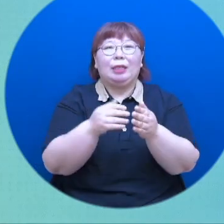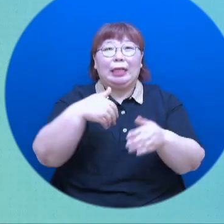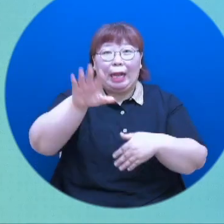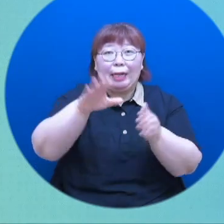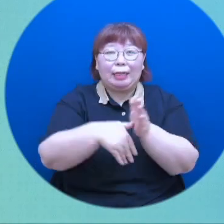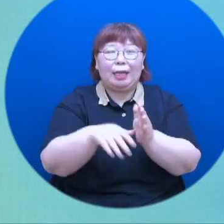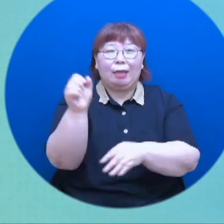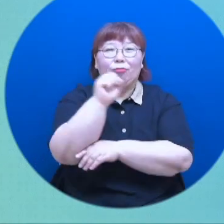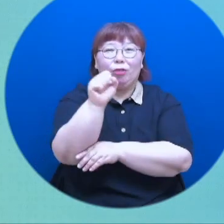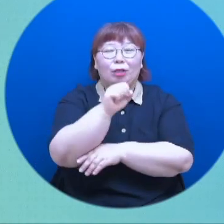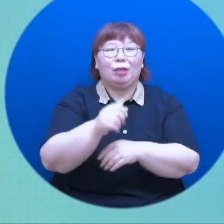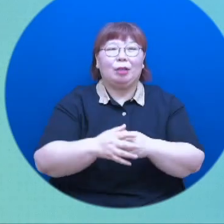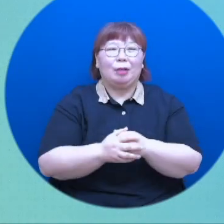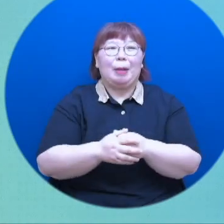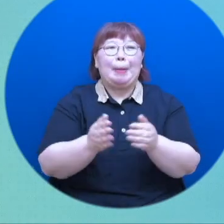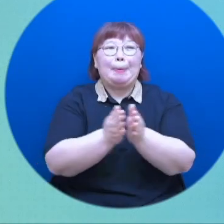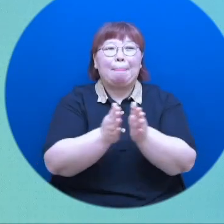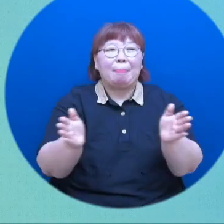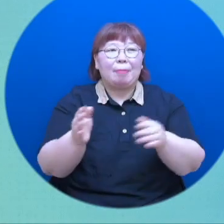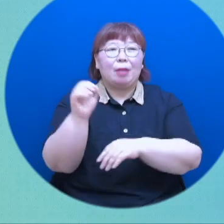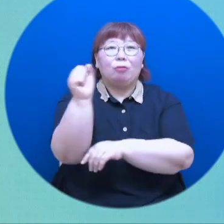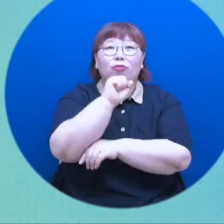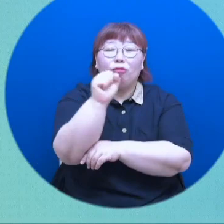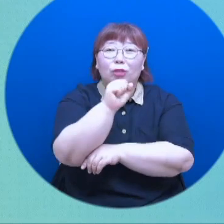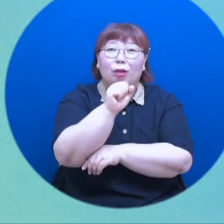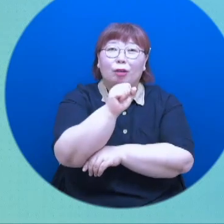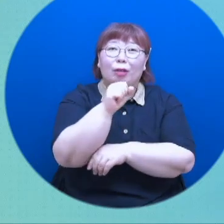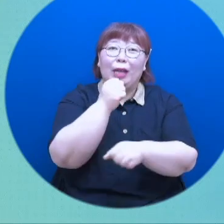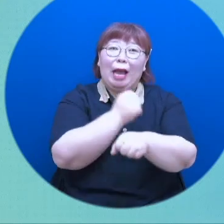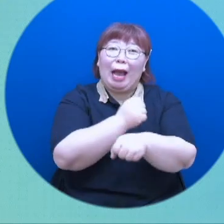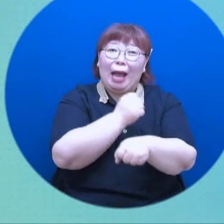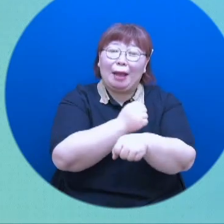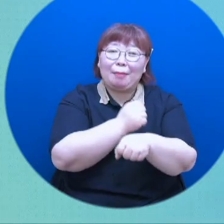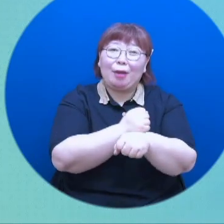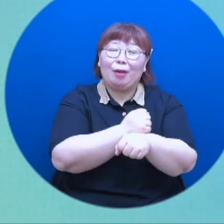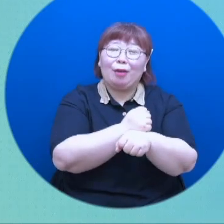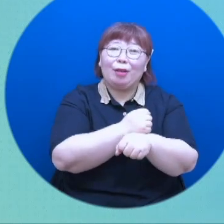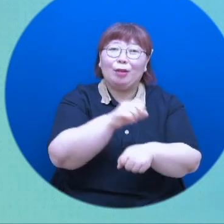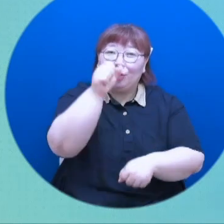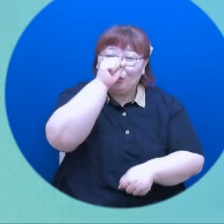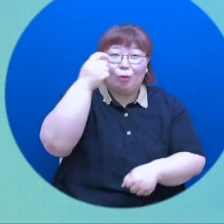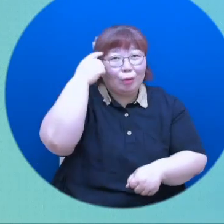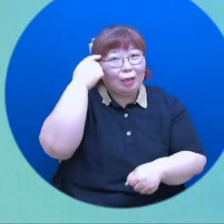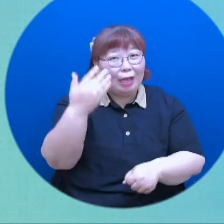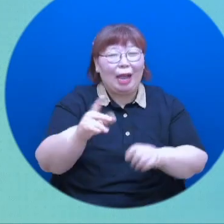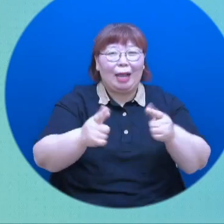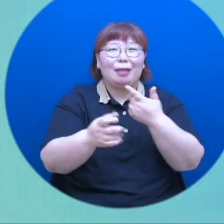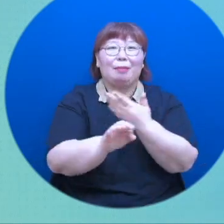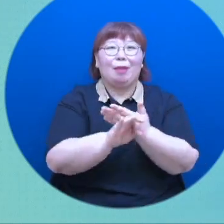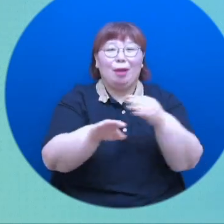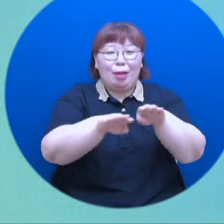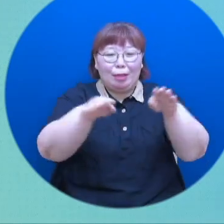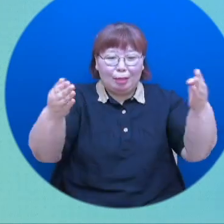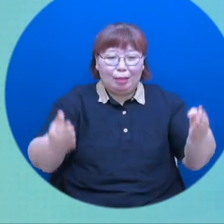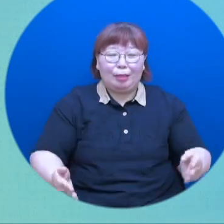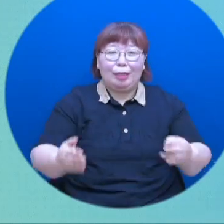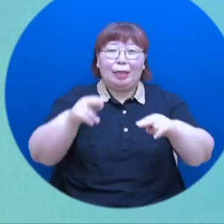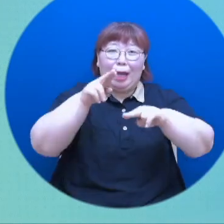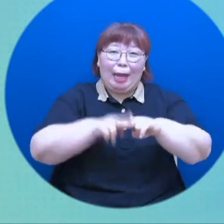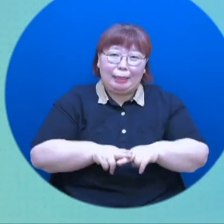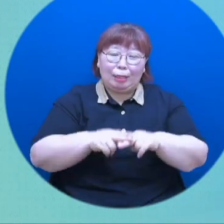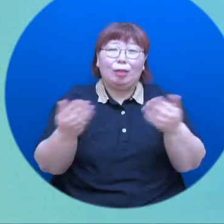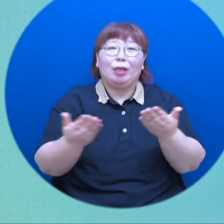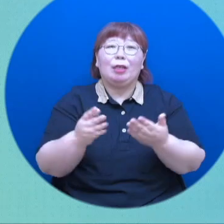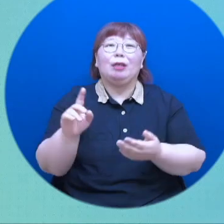사장님이 하는 말, 운전하면서 지내는 게 좋은가? 그냥 가만히 앉아있는 게 좋은가? 묻더라는 거예요. 당연히 가만히